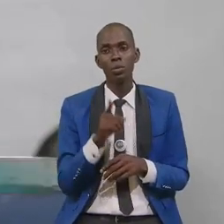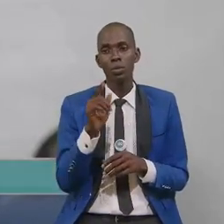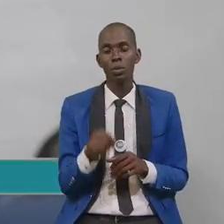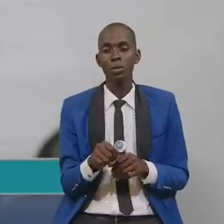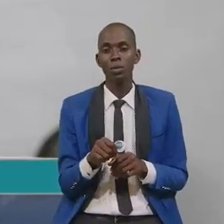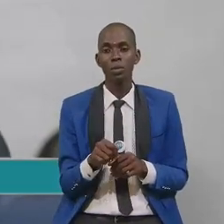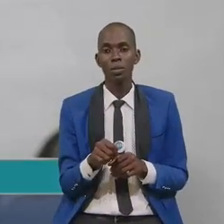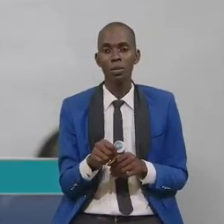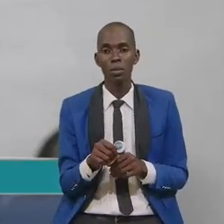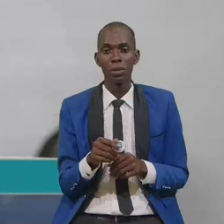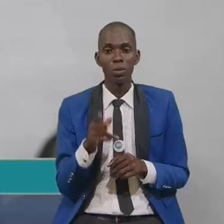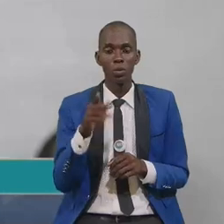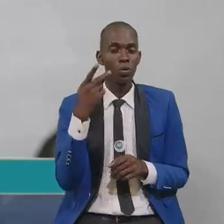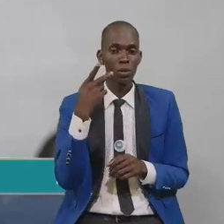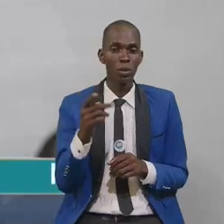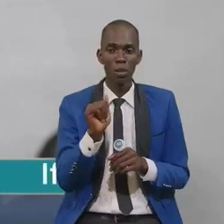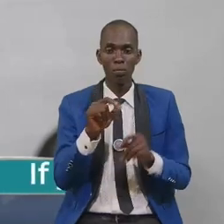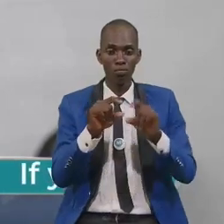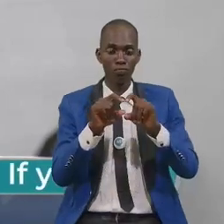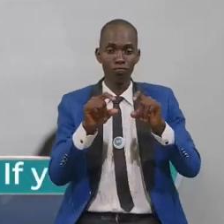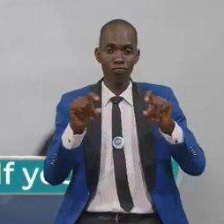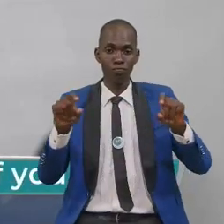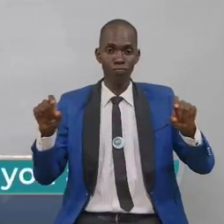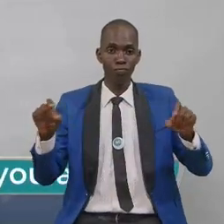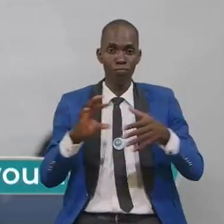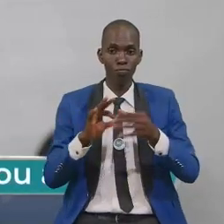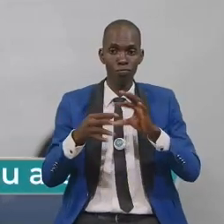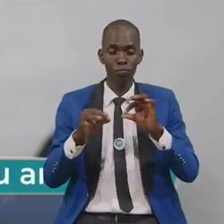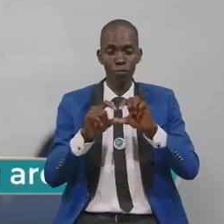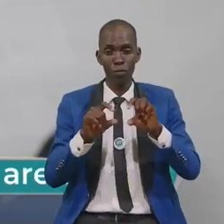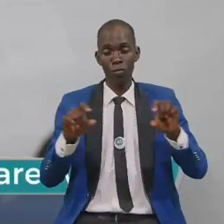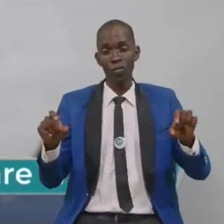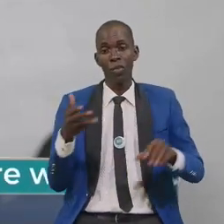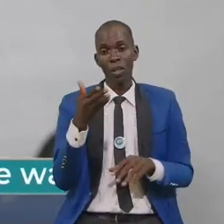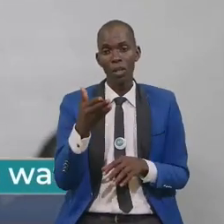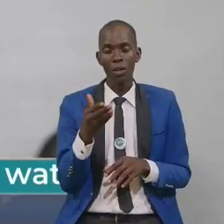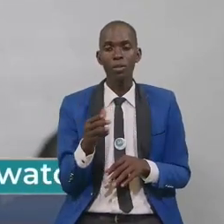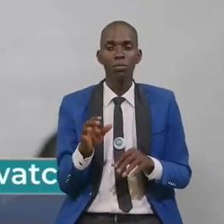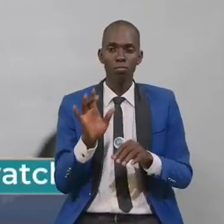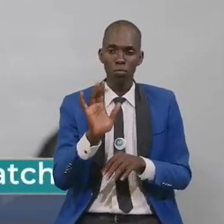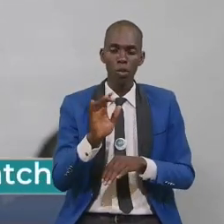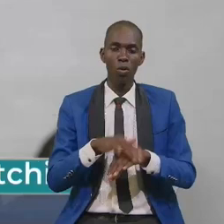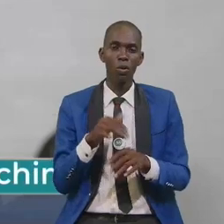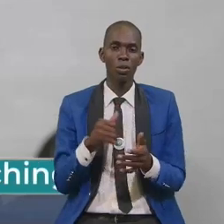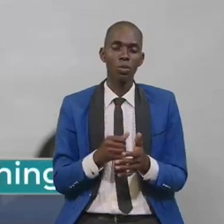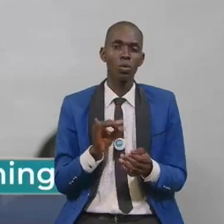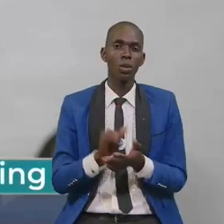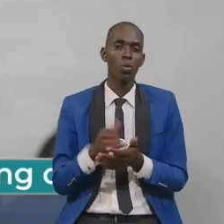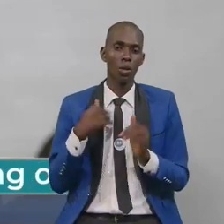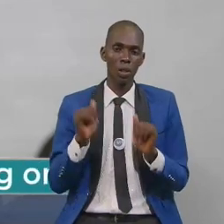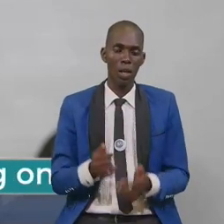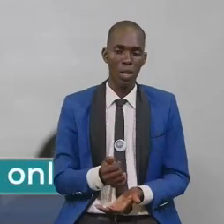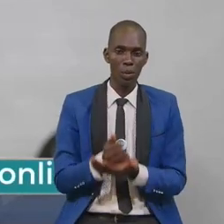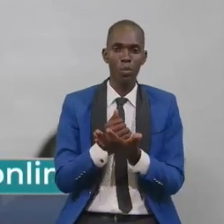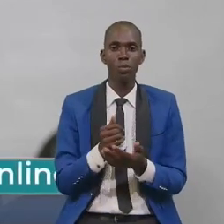cliquez cliquez dessus pour que nous puissions vous aider dans votre nouvelle image avec Christ